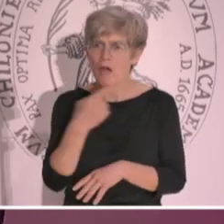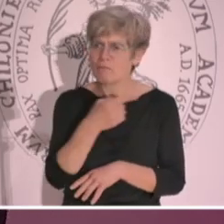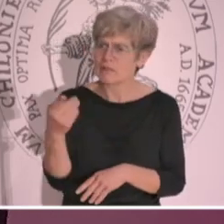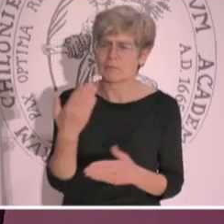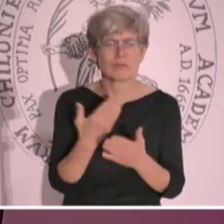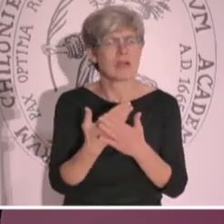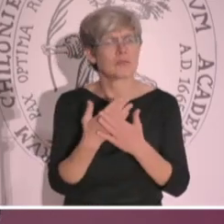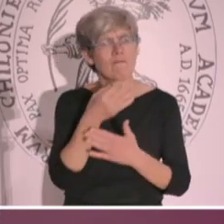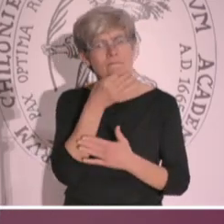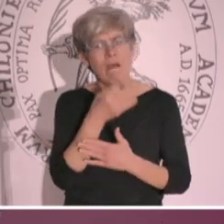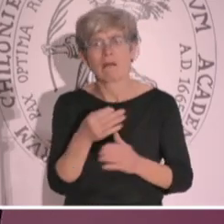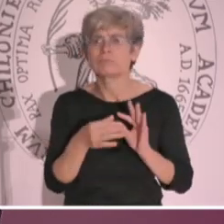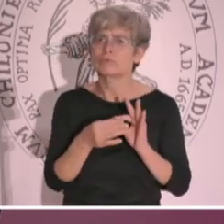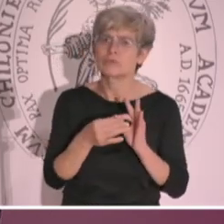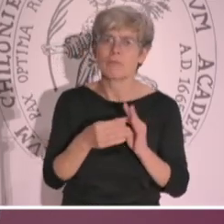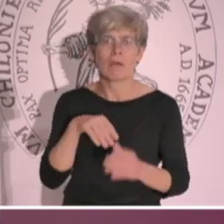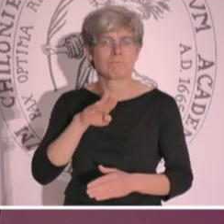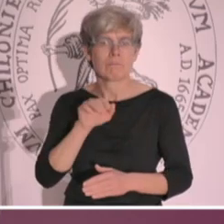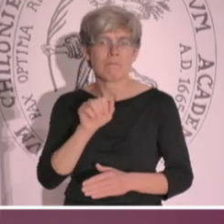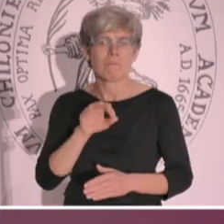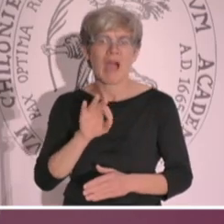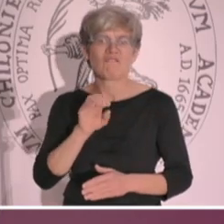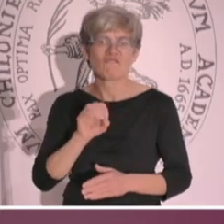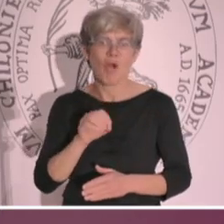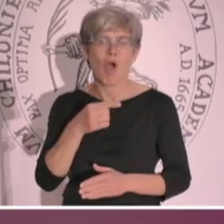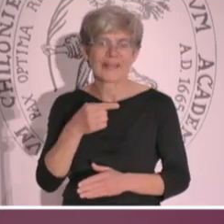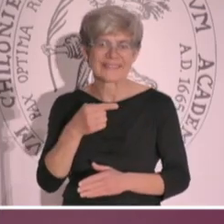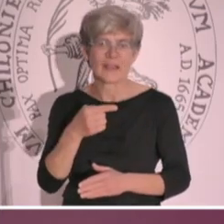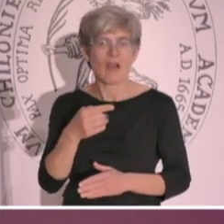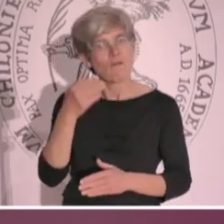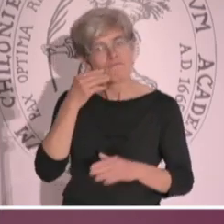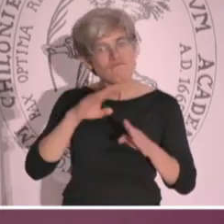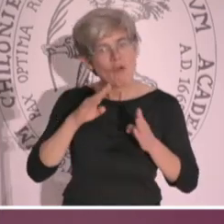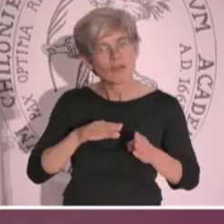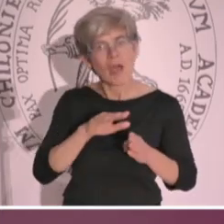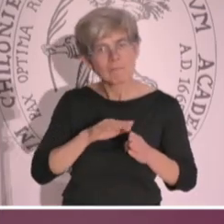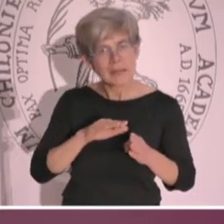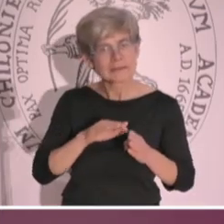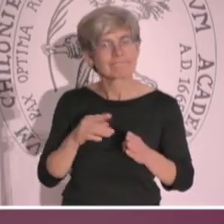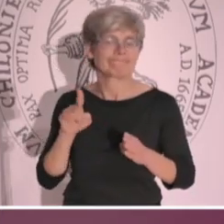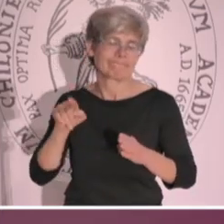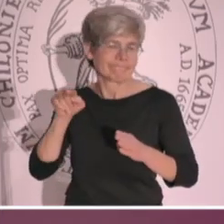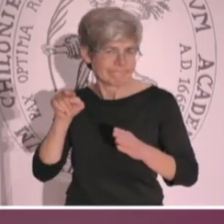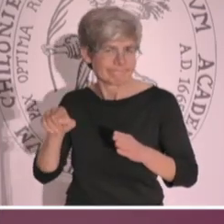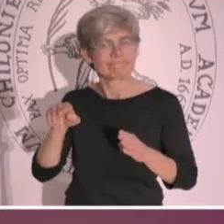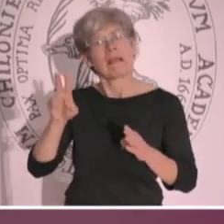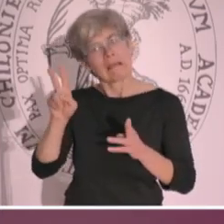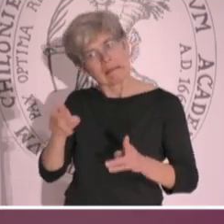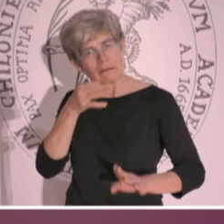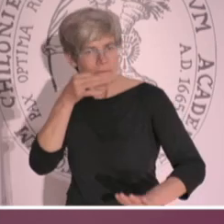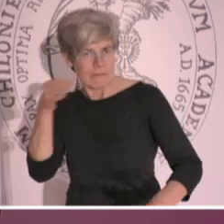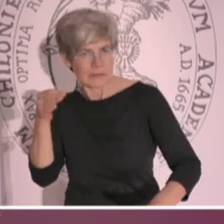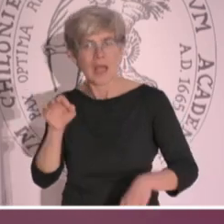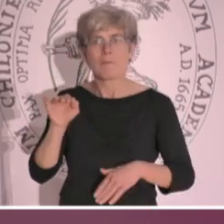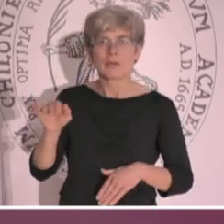BAföG, zu Wohnheimplätzen und zu weiteren Problemen. Hier wird Ihnen ein großes Kultur- und Freizeitangebot